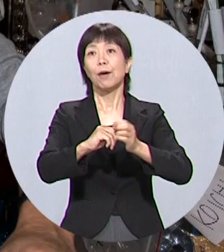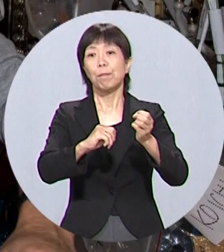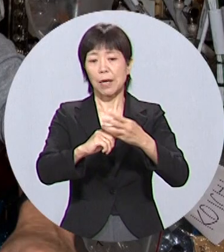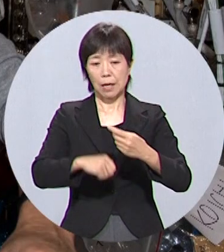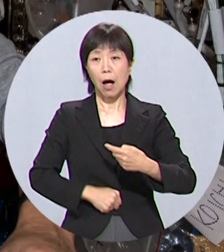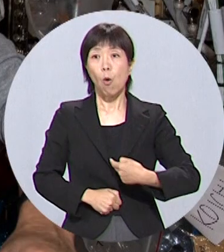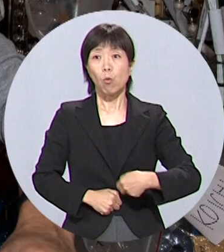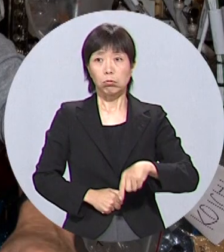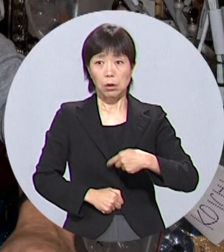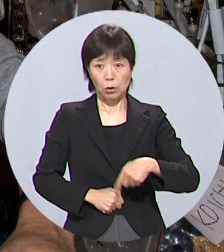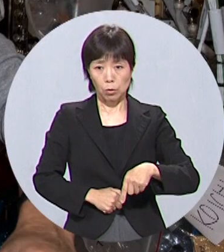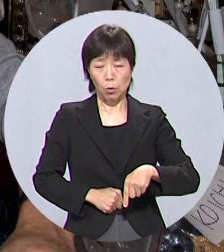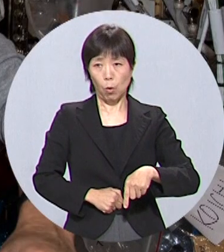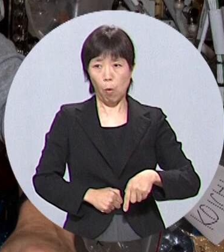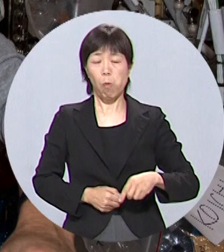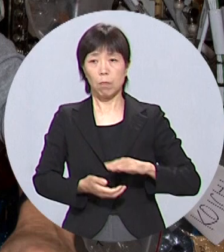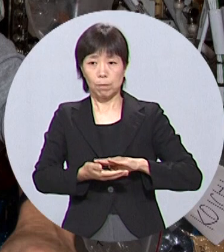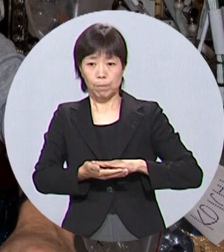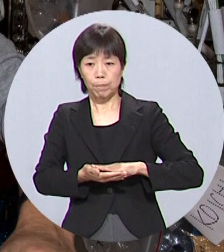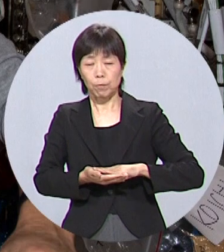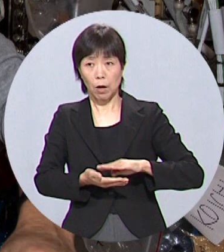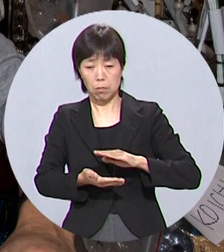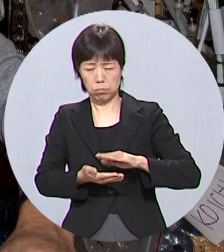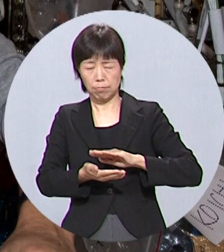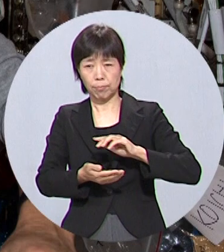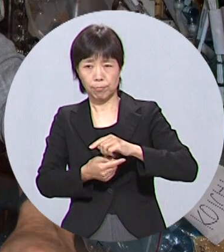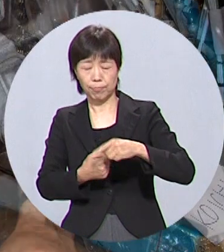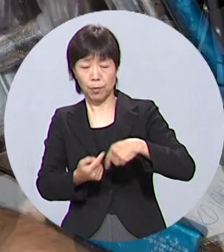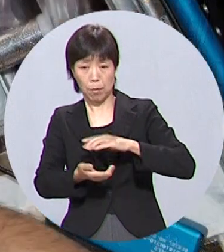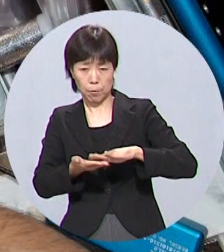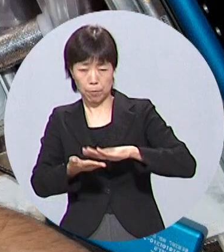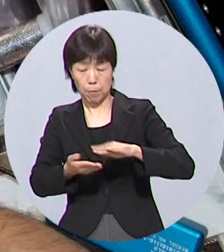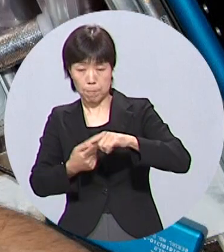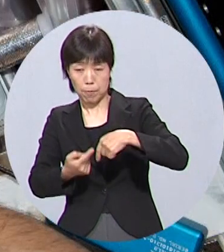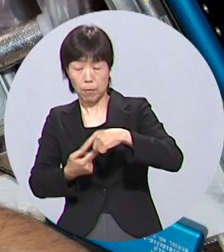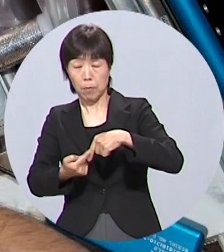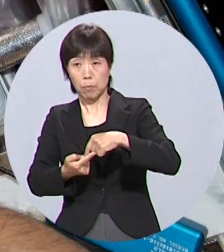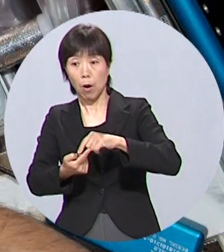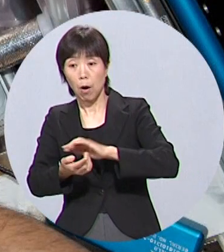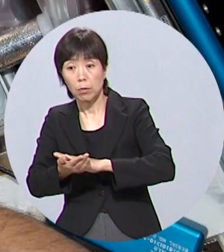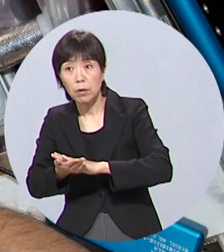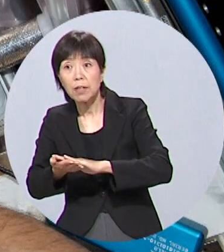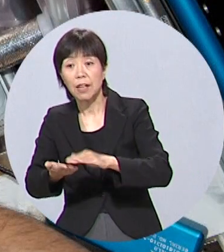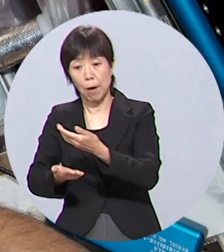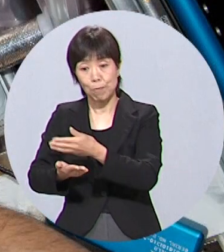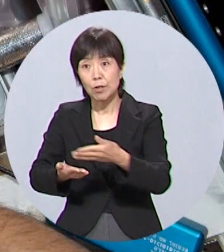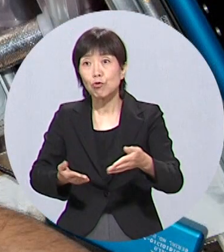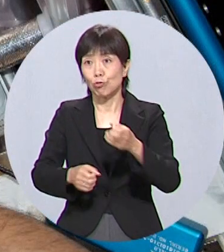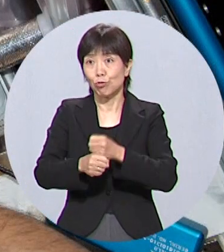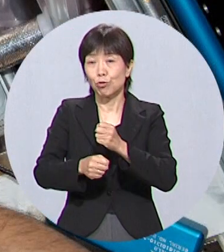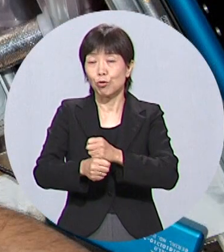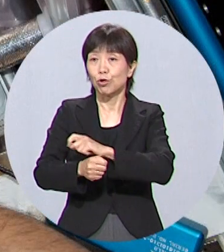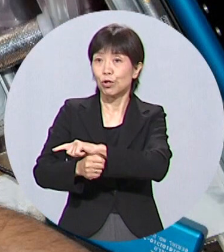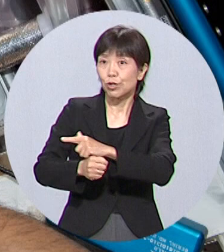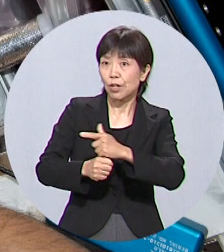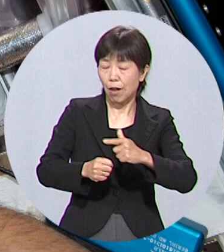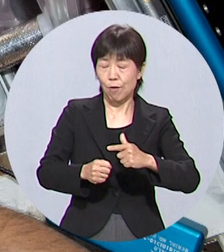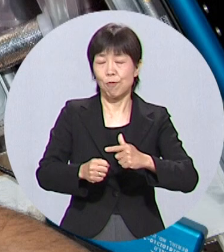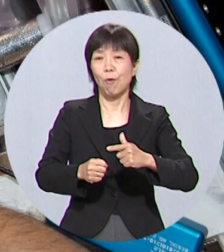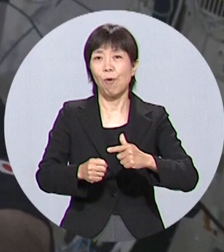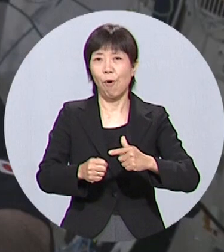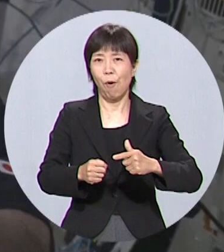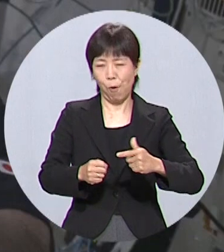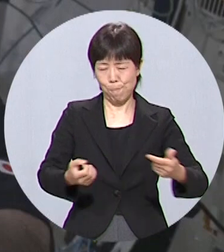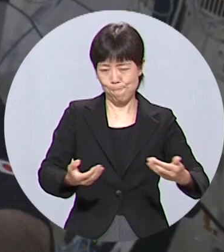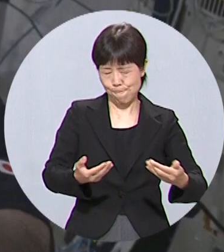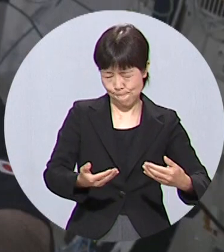理して飲料水品質の水に浄化再生する次世代型水再生システムの技術実証をはじめ、